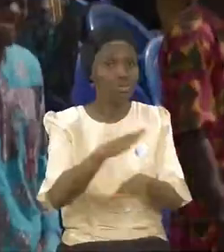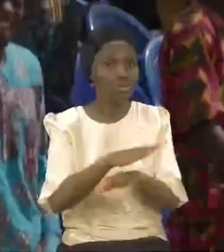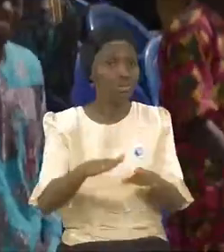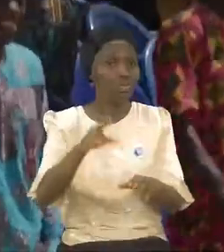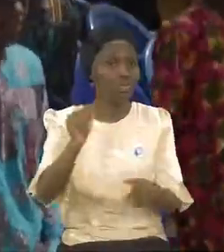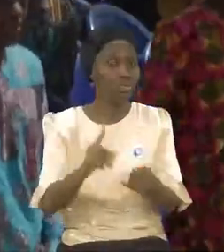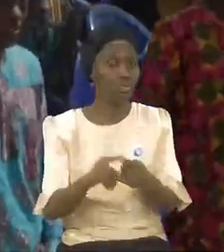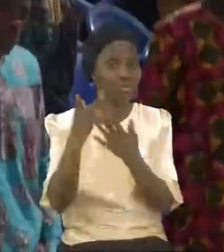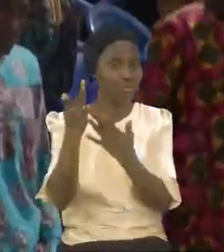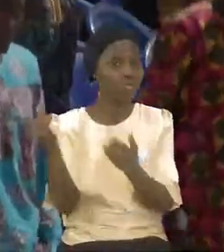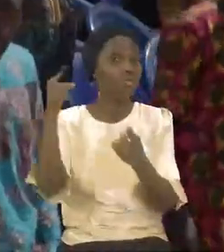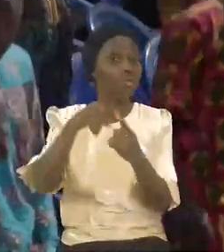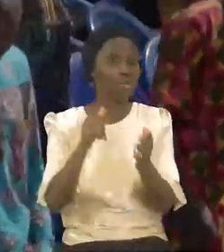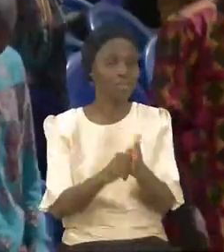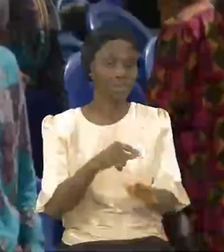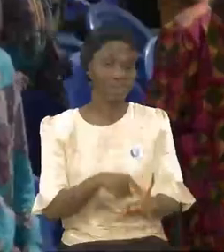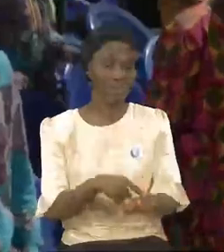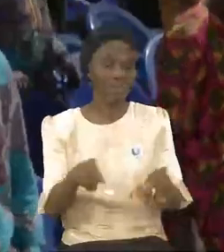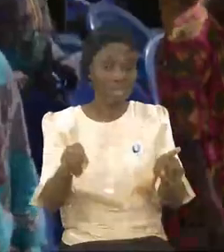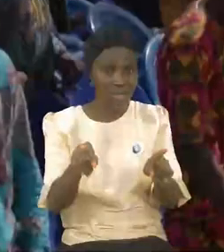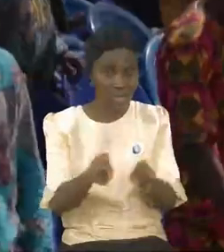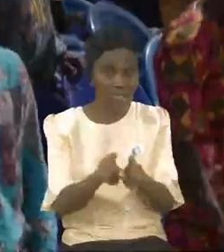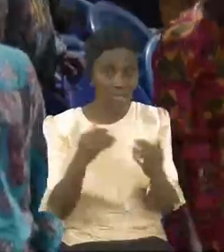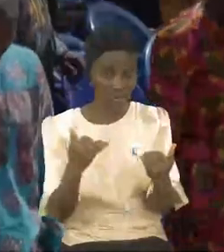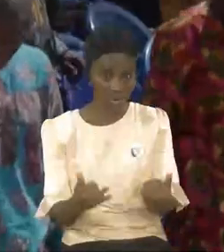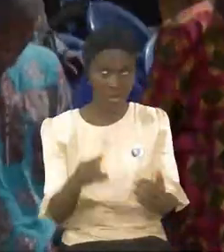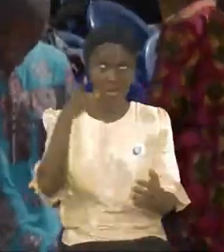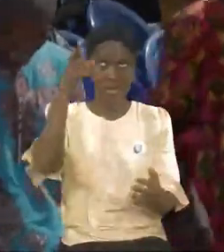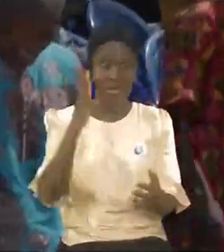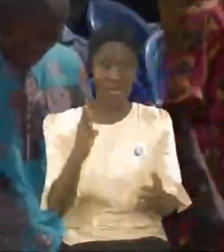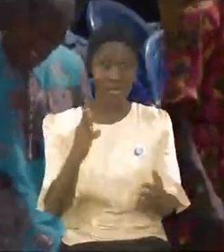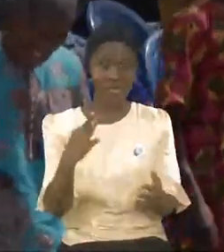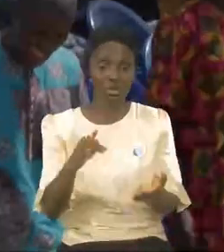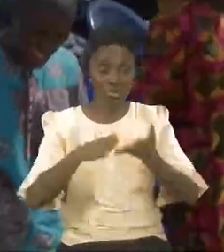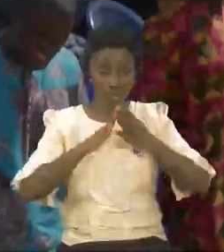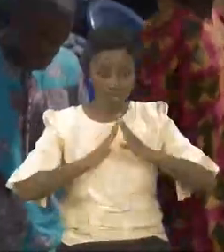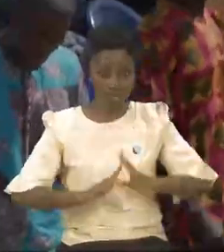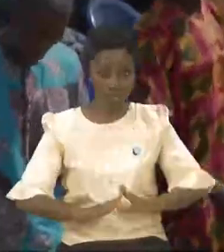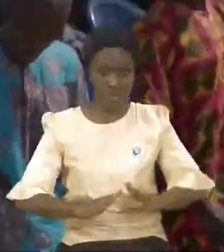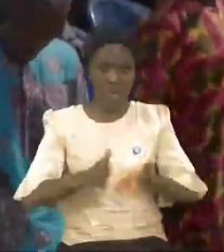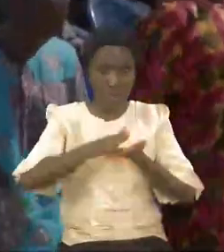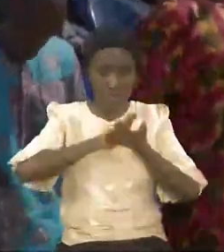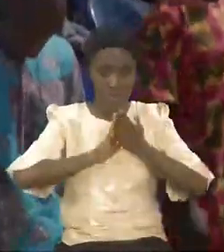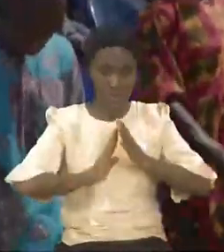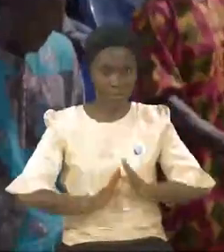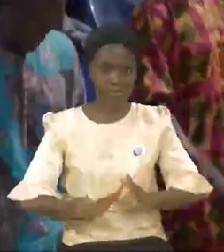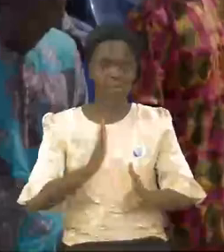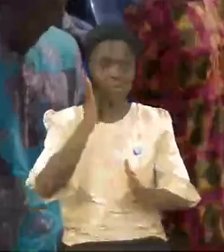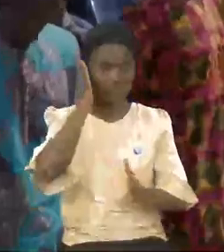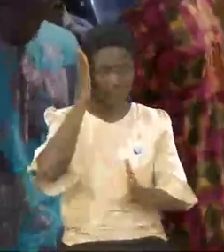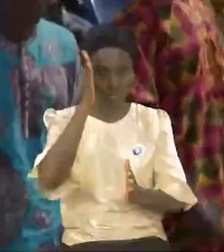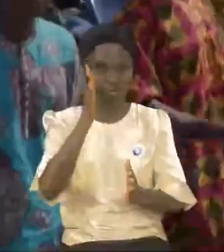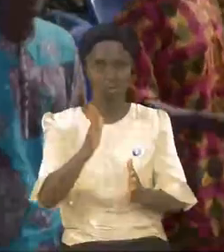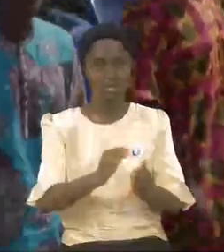jour-là. Même maintenant, le Dieu de paix écrasera bientôt